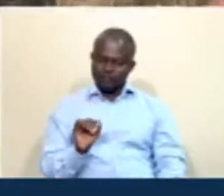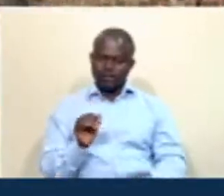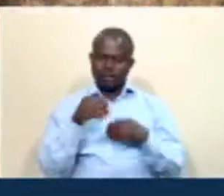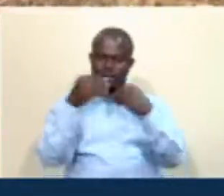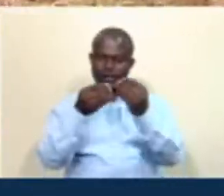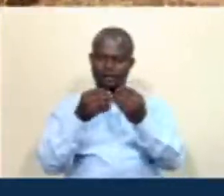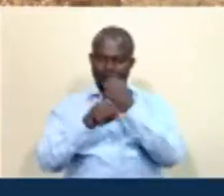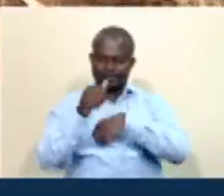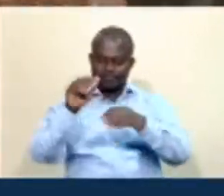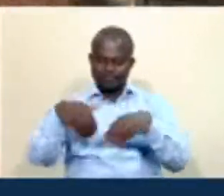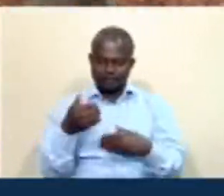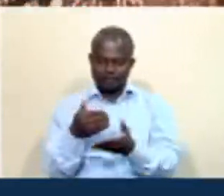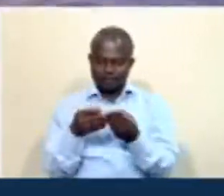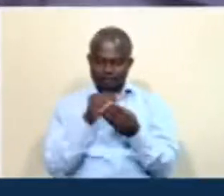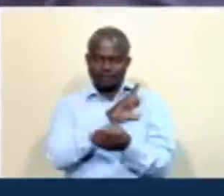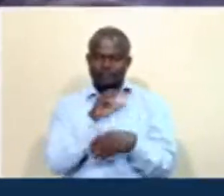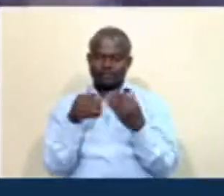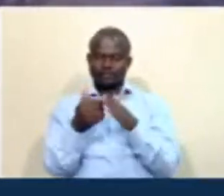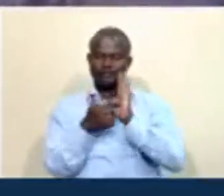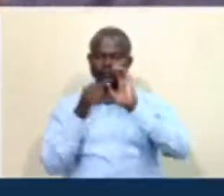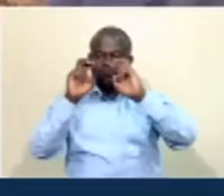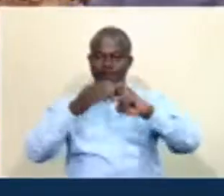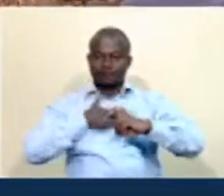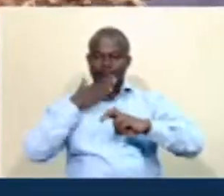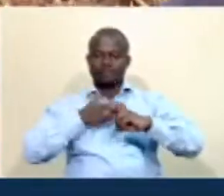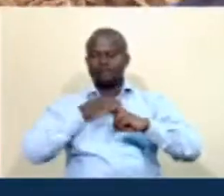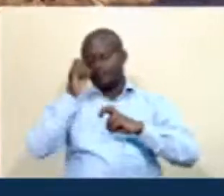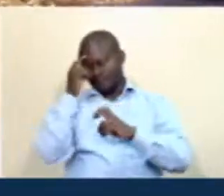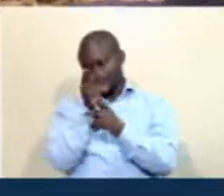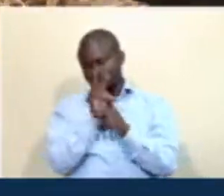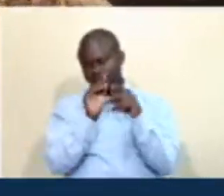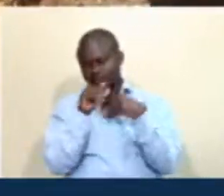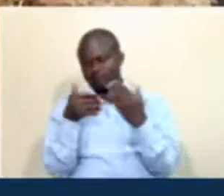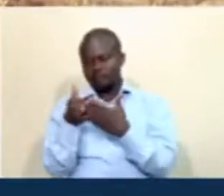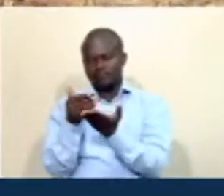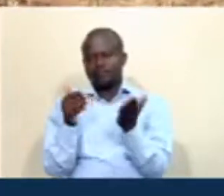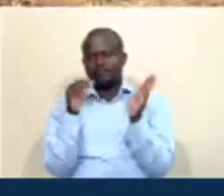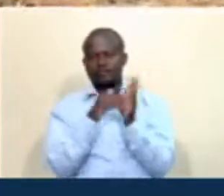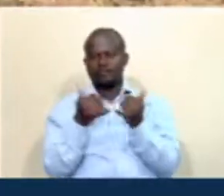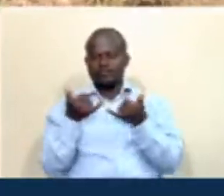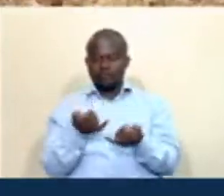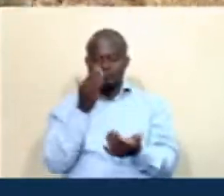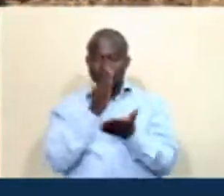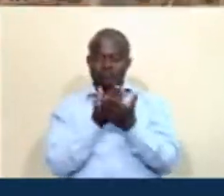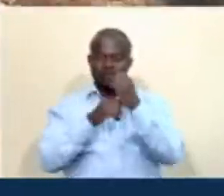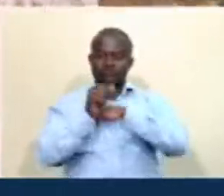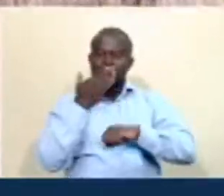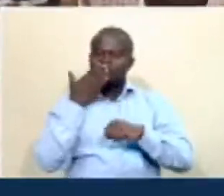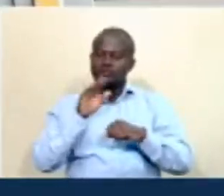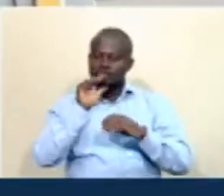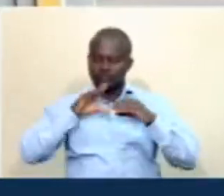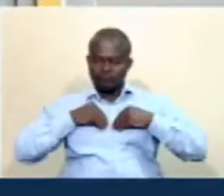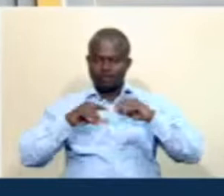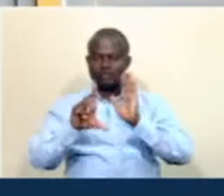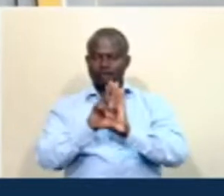mu murenge wa Matimba. Aba bahawe aya mahirwe bagaragaje ko bishimiye uko leta yita ku byiciro byose by'abaturage ndetse ko ubu banaciye ukubiri n'ibikorwa bitemewe